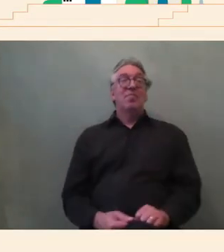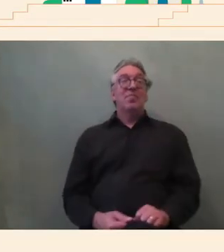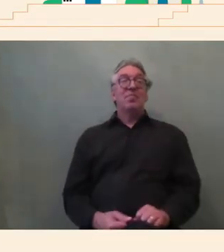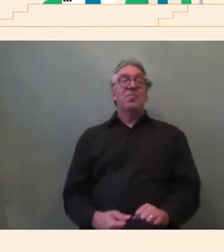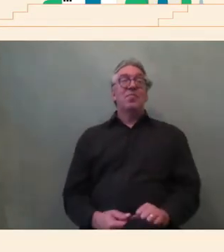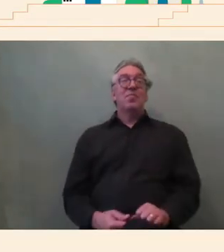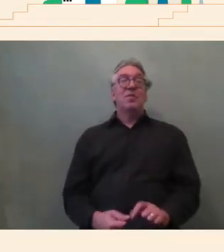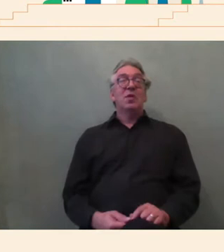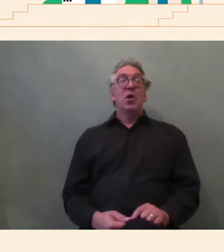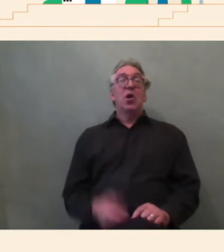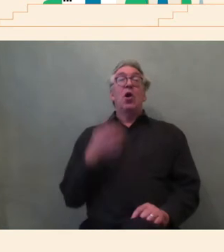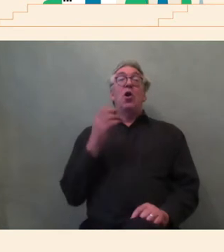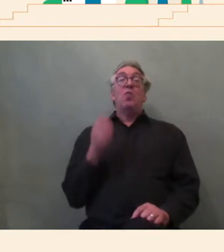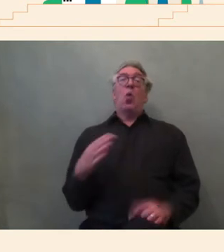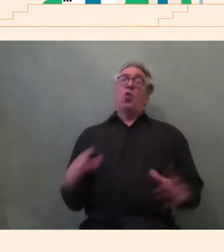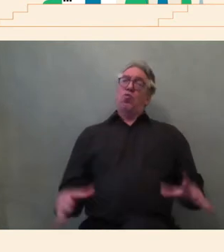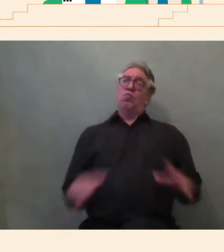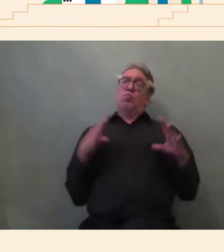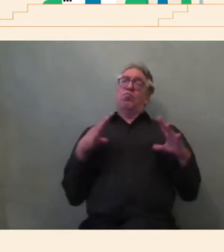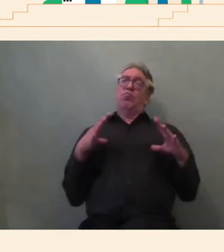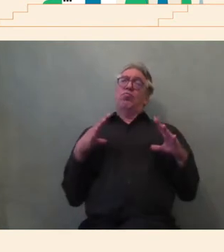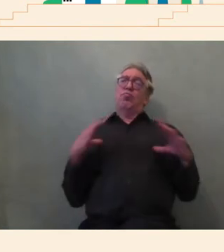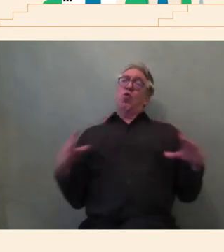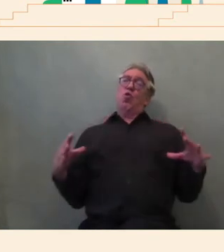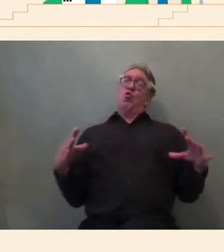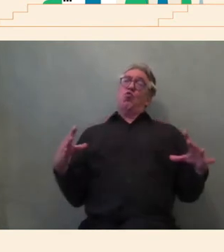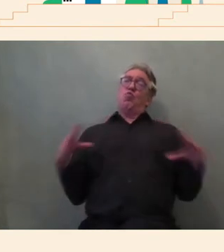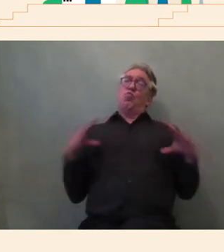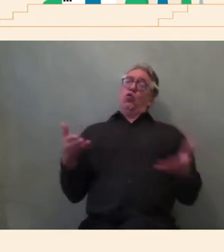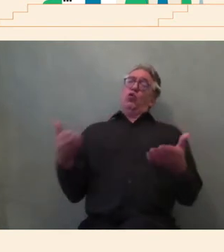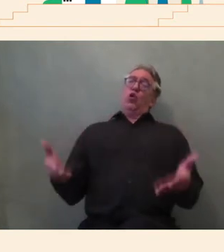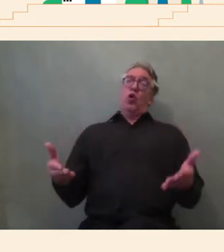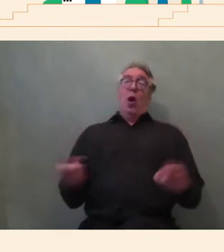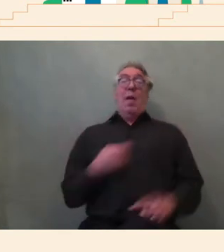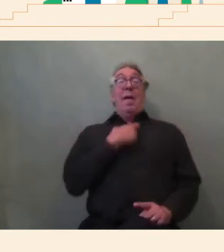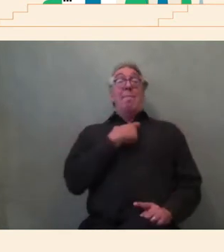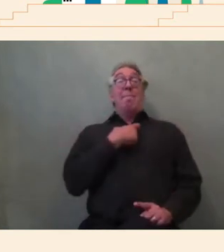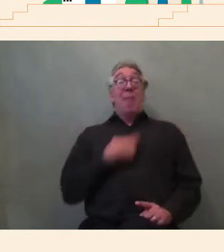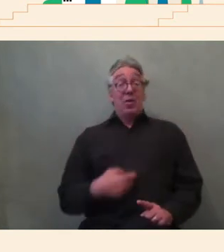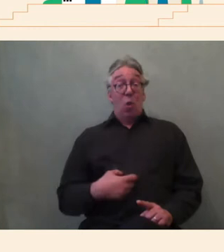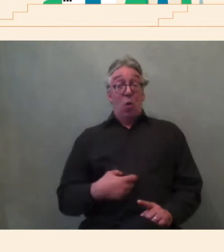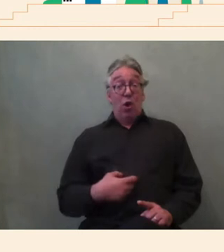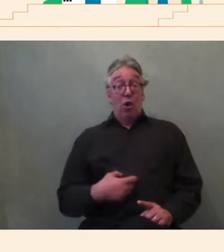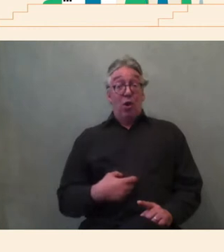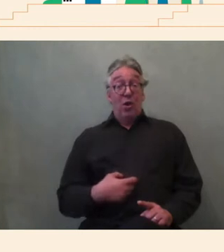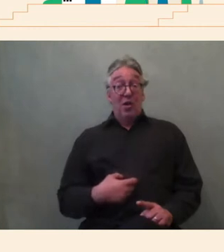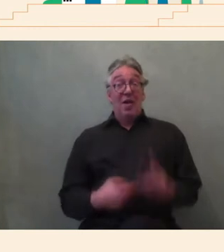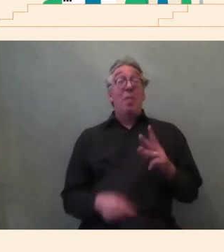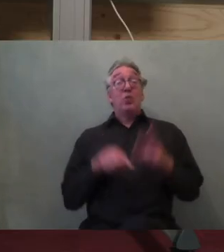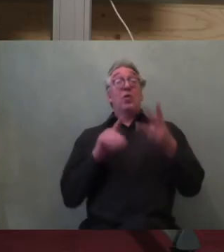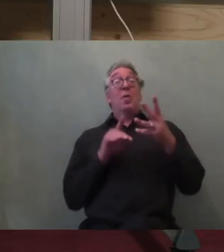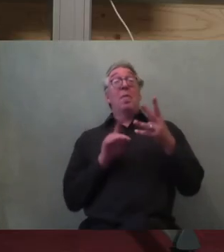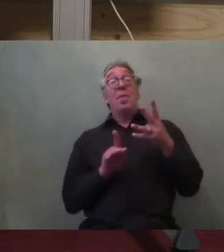Ik wil graag namelijk de P van pronkstuk, persoonlijk en pand toevoegen. Omdat ik denk dat toegankelijkheid